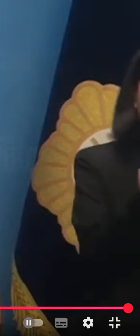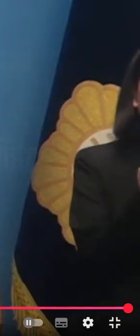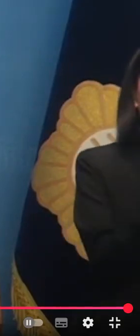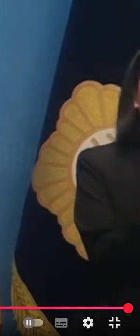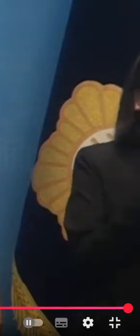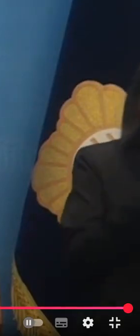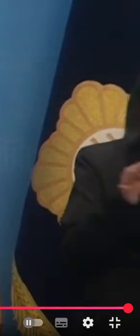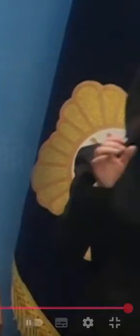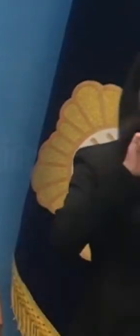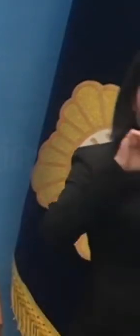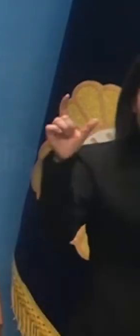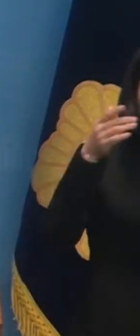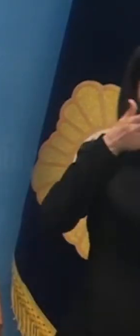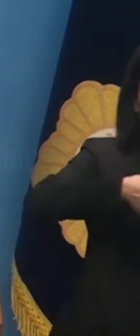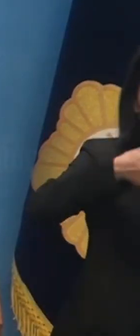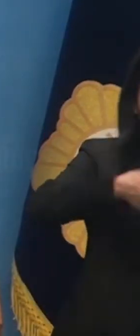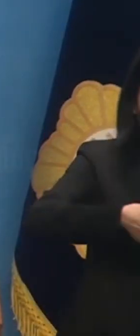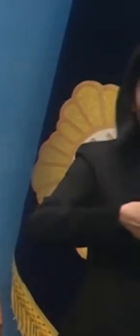기자회견을 시작하겠습니다.